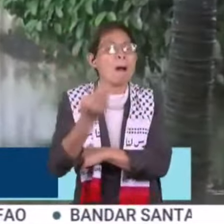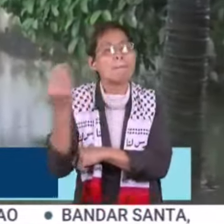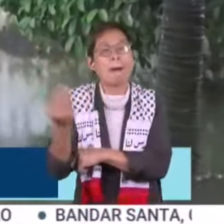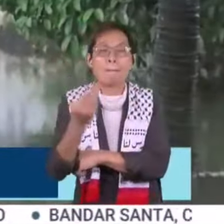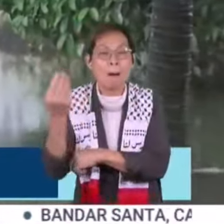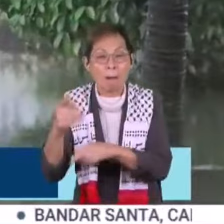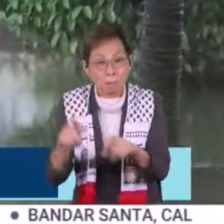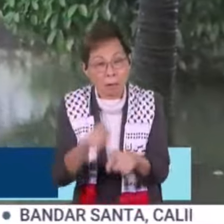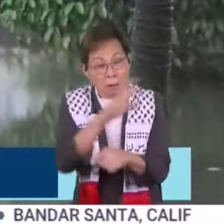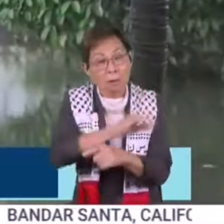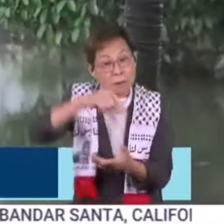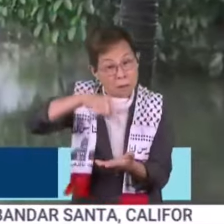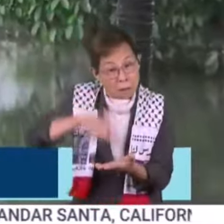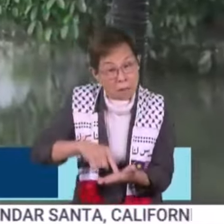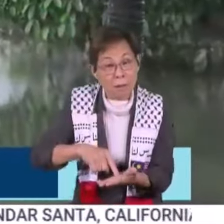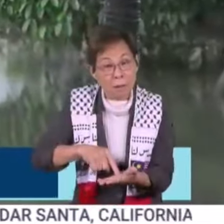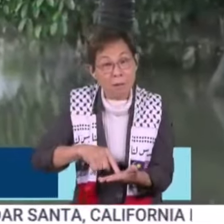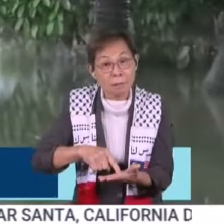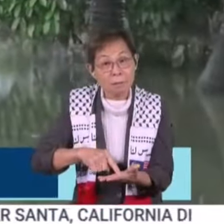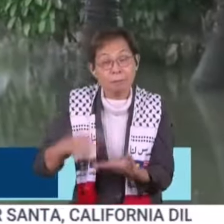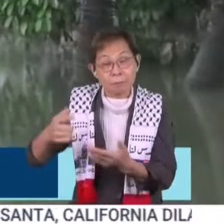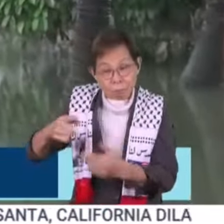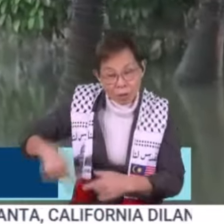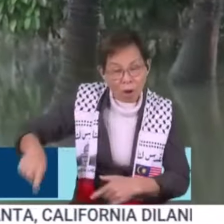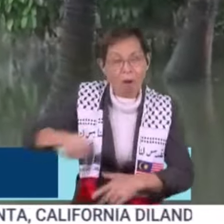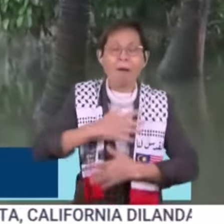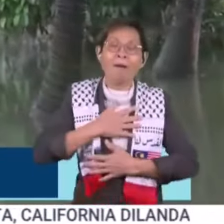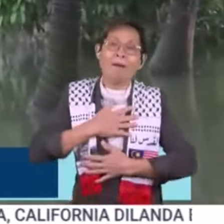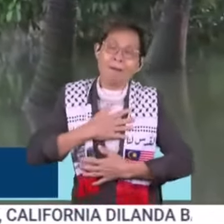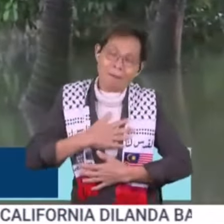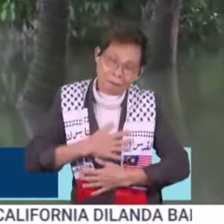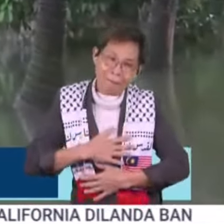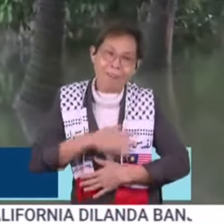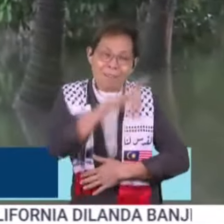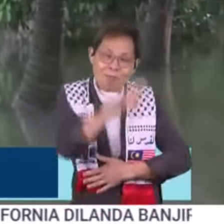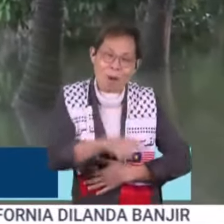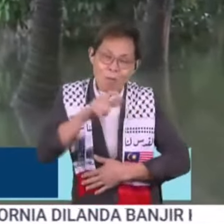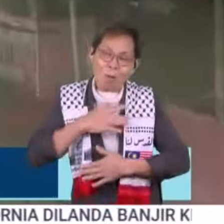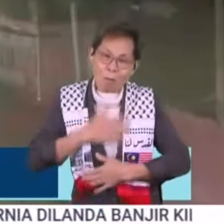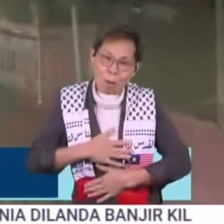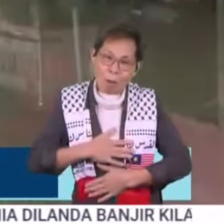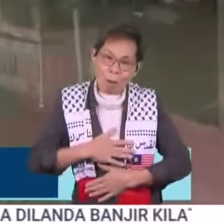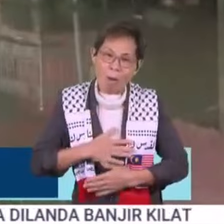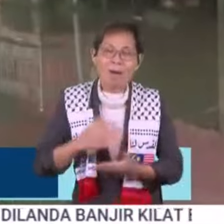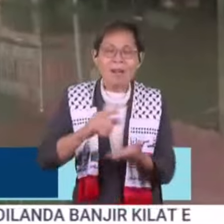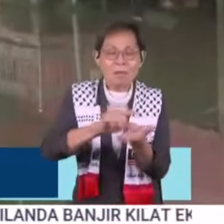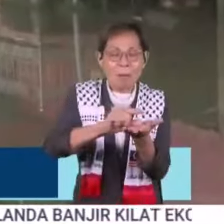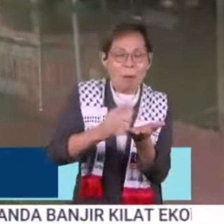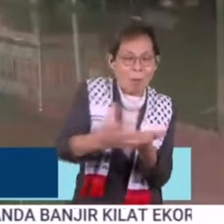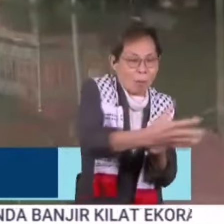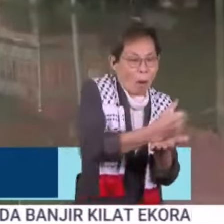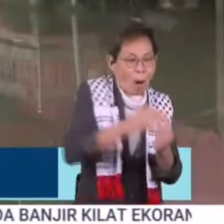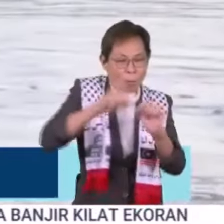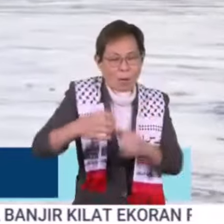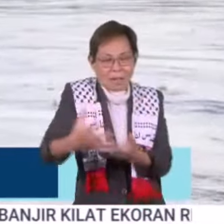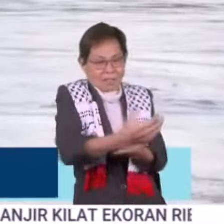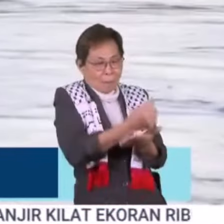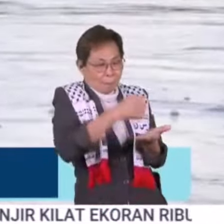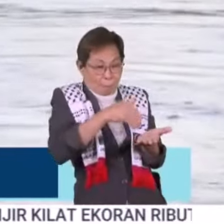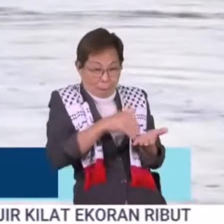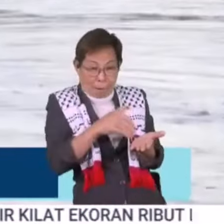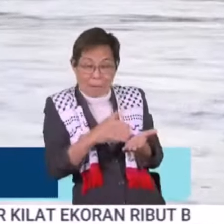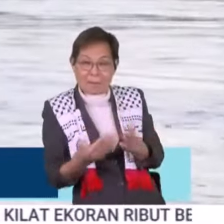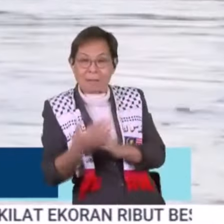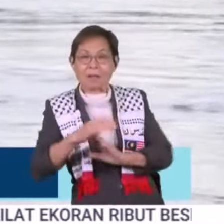sedia kala. Dan ini membolehkan mereka menarik nafas lega apabila pendapatan mereka dapat dijana semula.